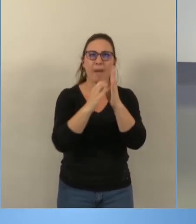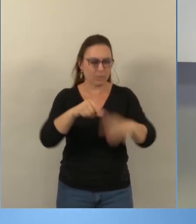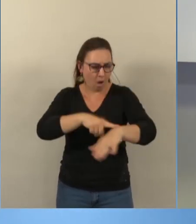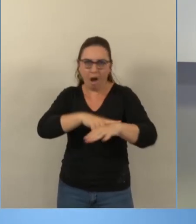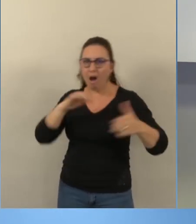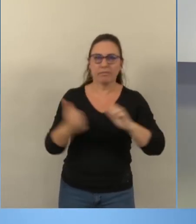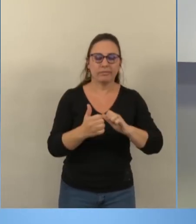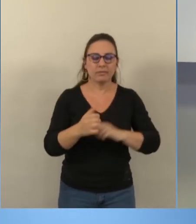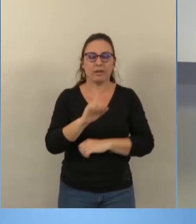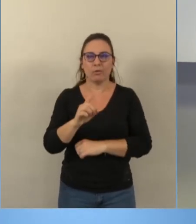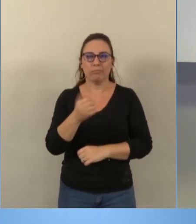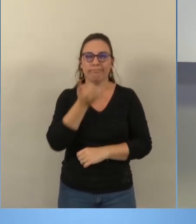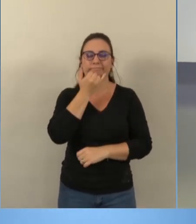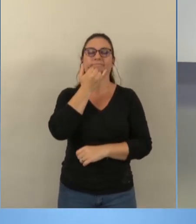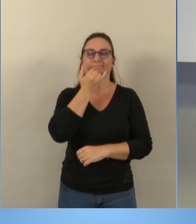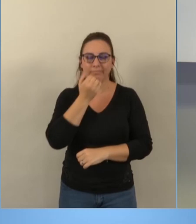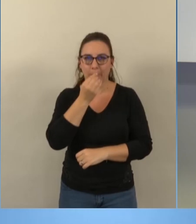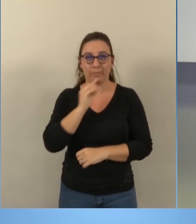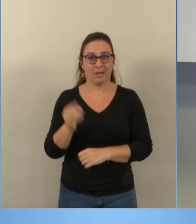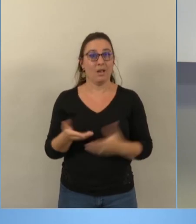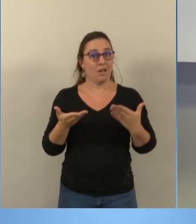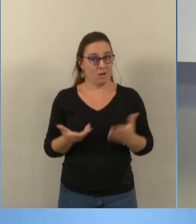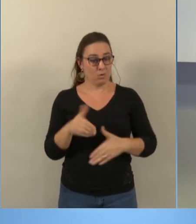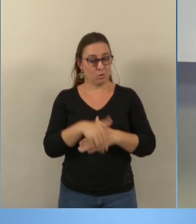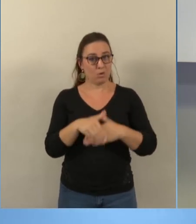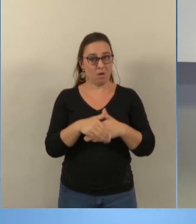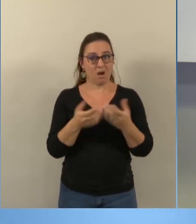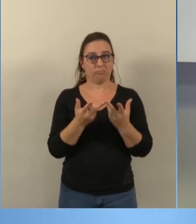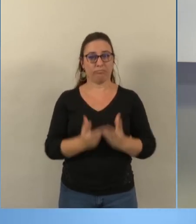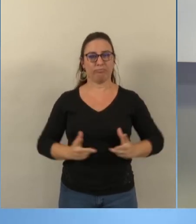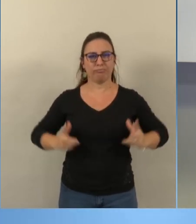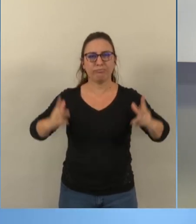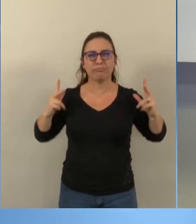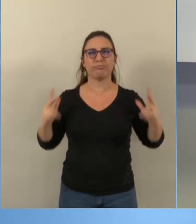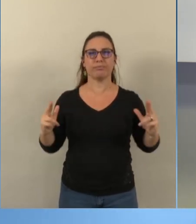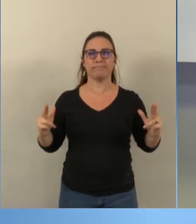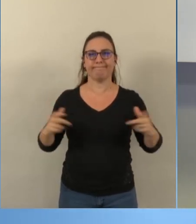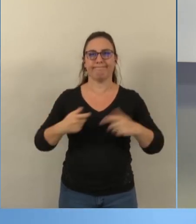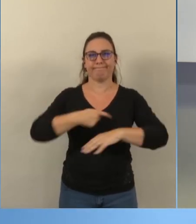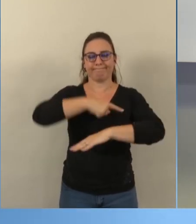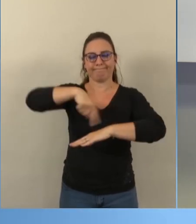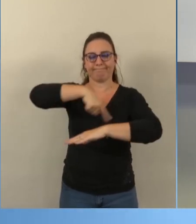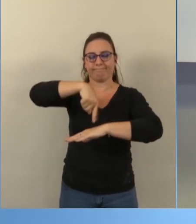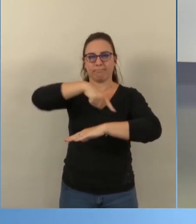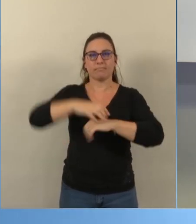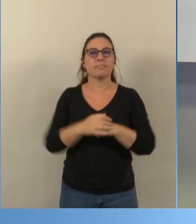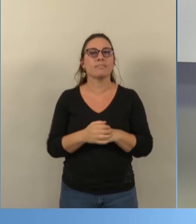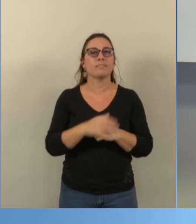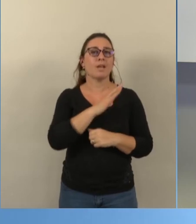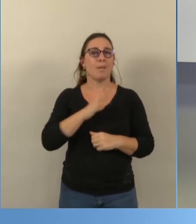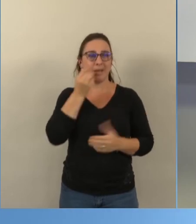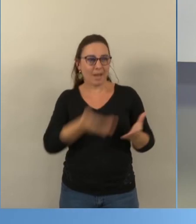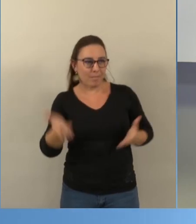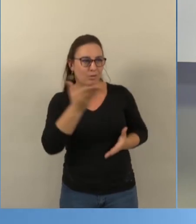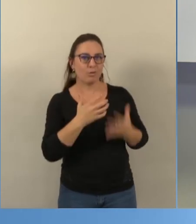mais non ce conseil va être long et Mesdames et Messieurs chers collègues ici